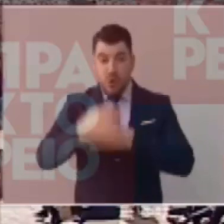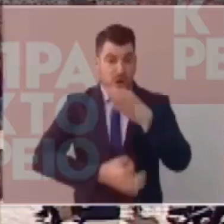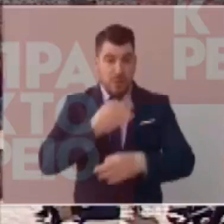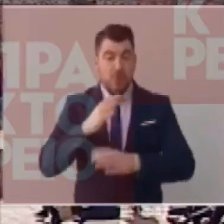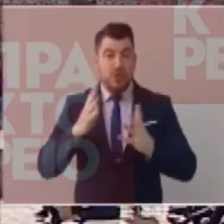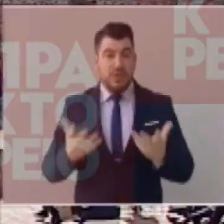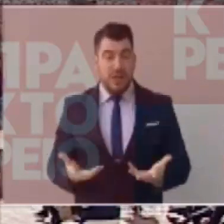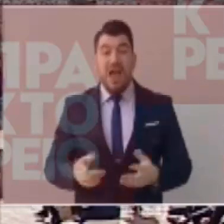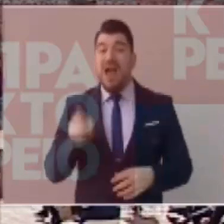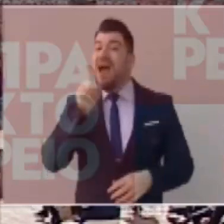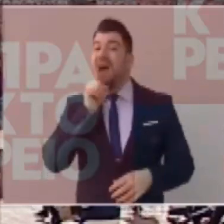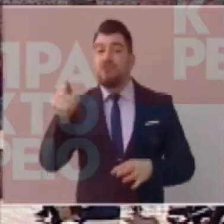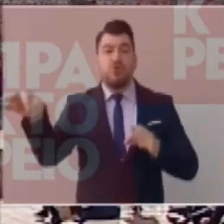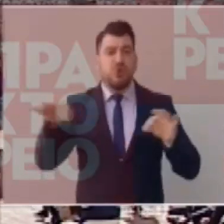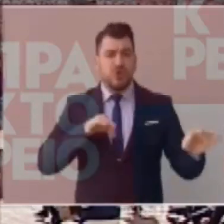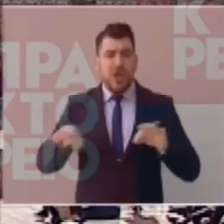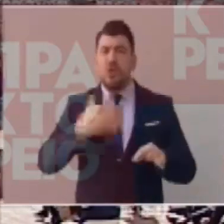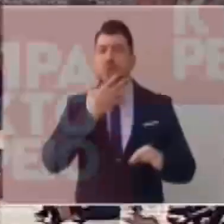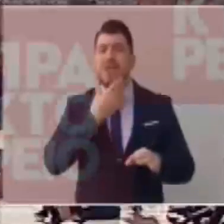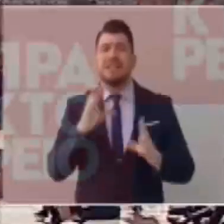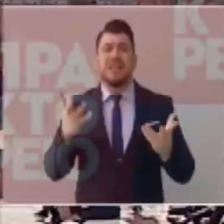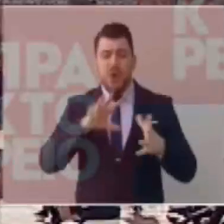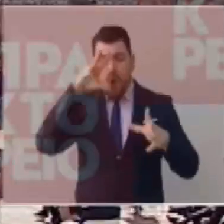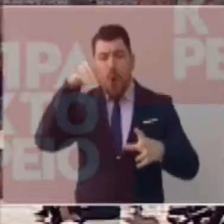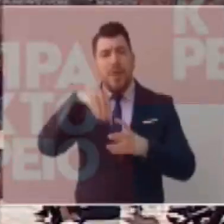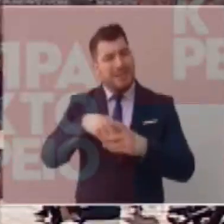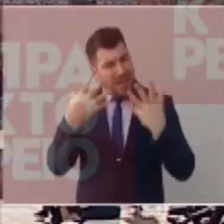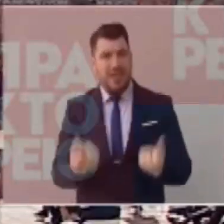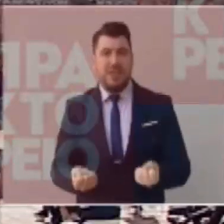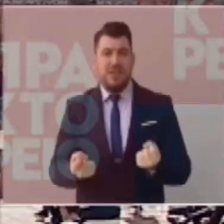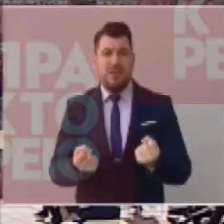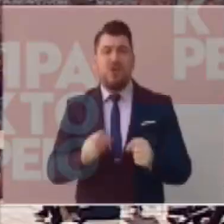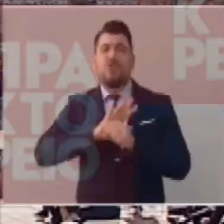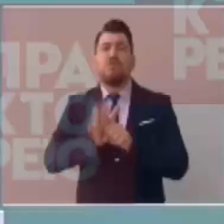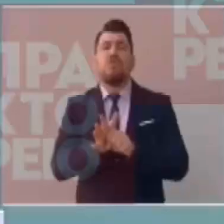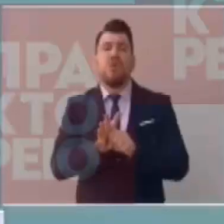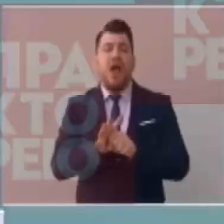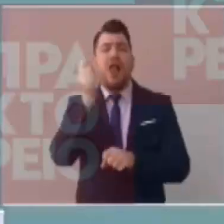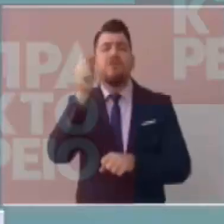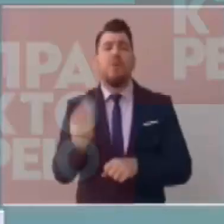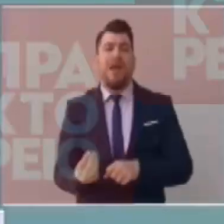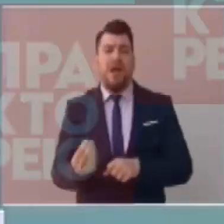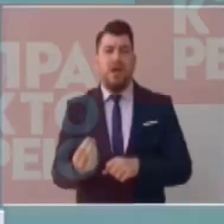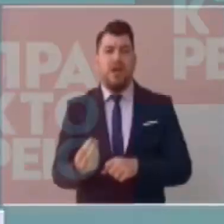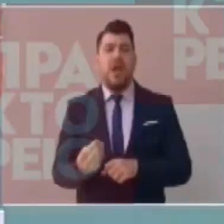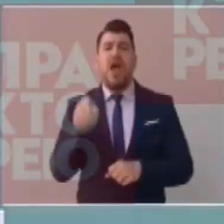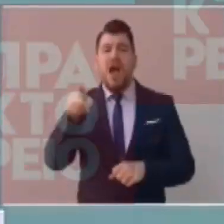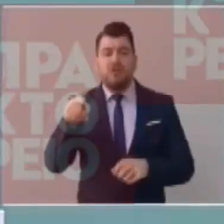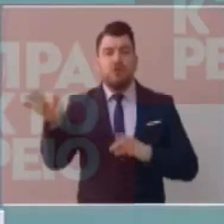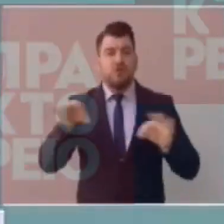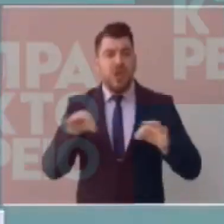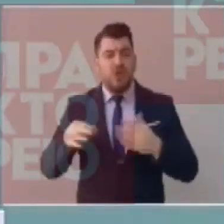είναι ένα σχέδιο ολιστικό. Ένα σχέδιο το οποίο αφορά το κράτος,